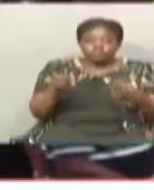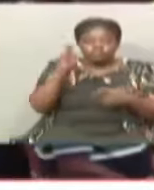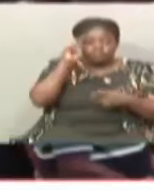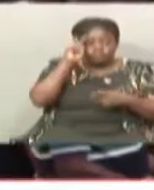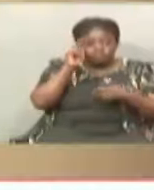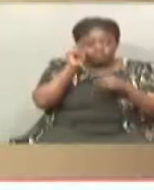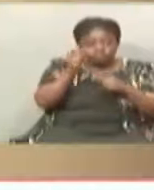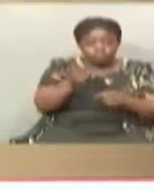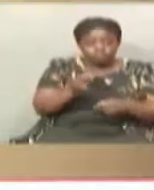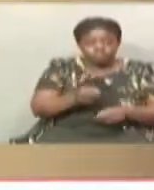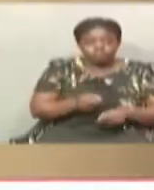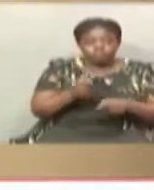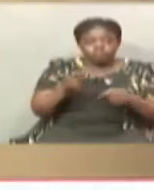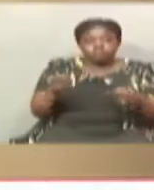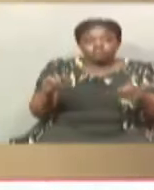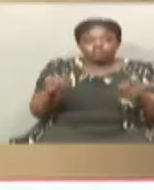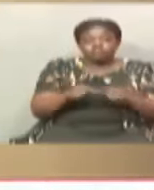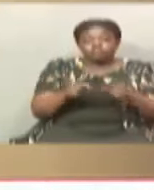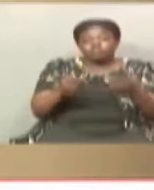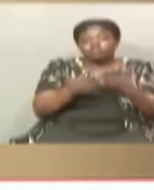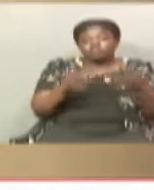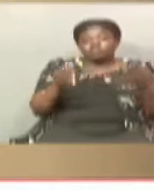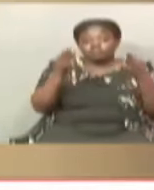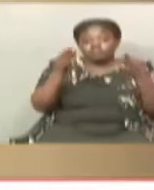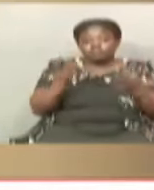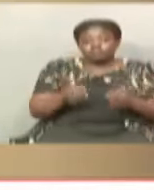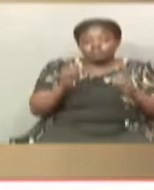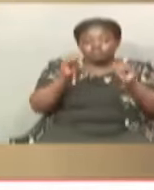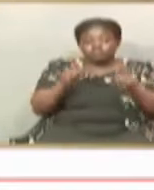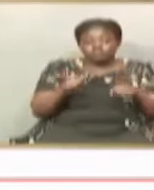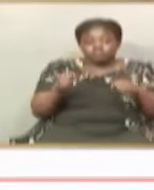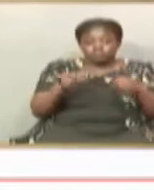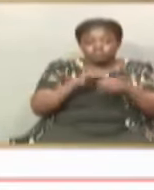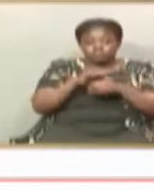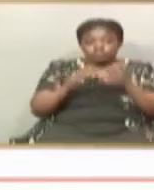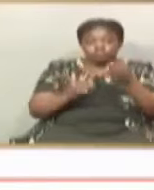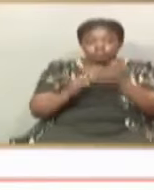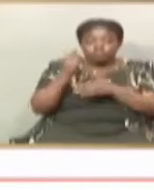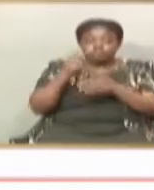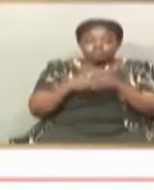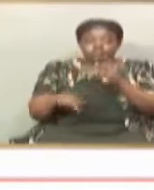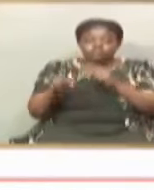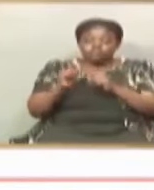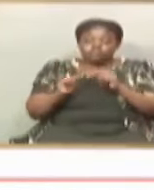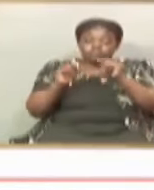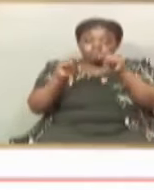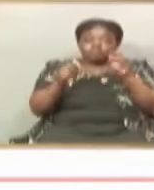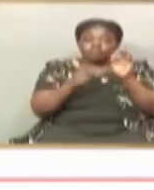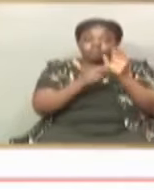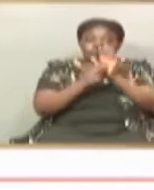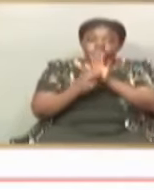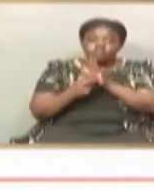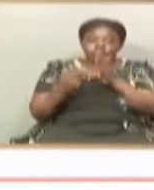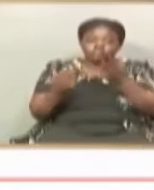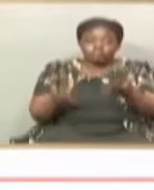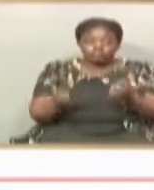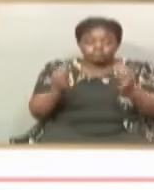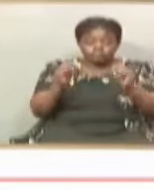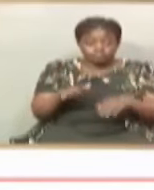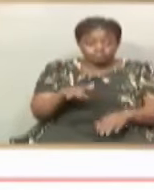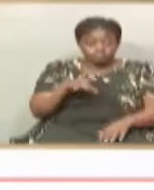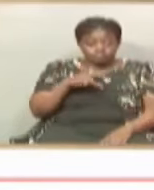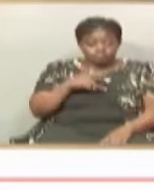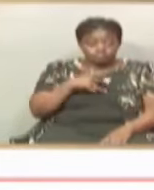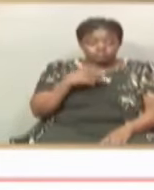okulima n'okulunda. So we are doing everything possible on our platforms to make sure that people come to the expo. And already we can feel the vibe,